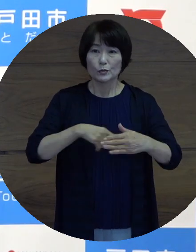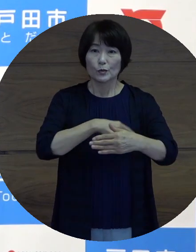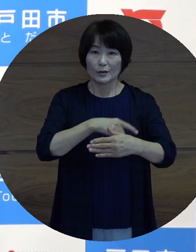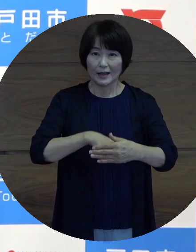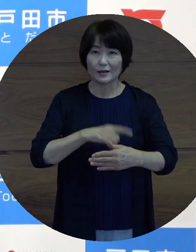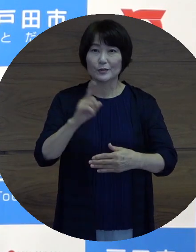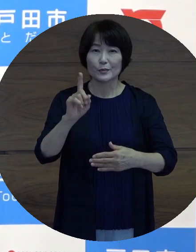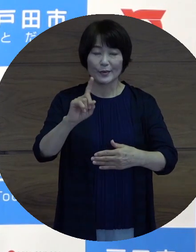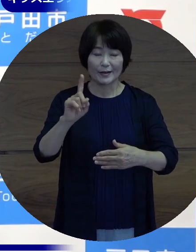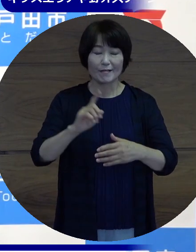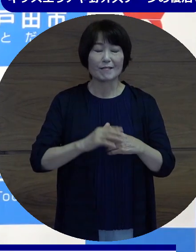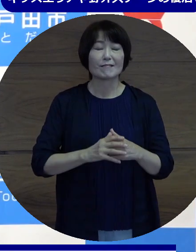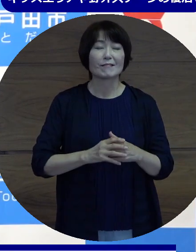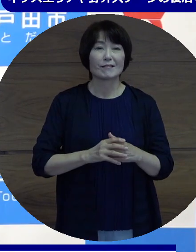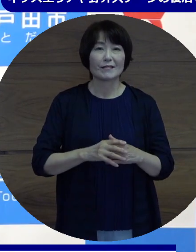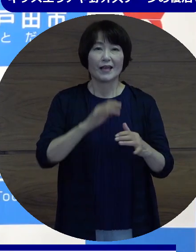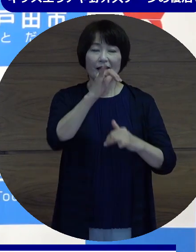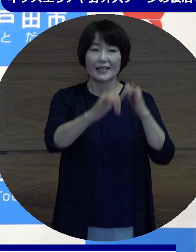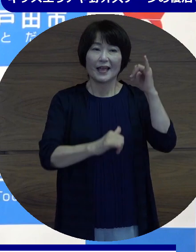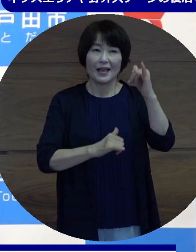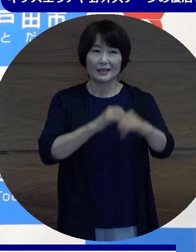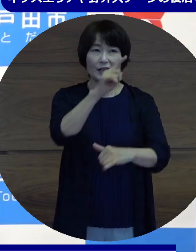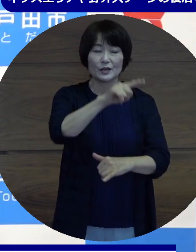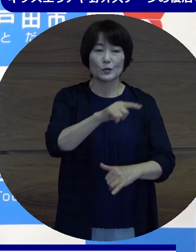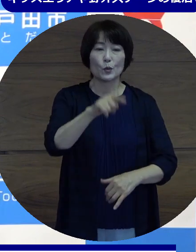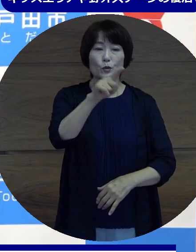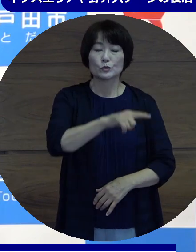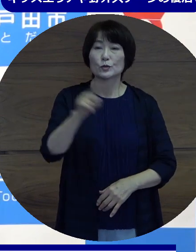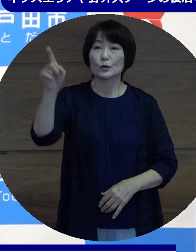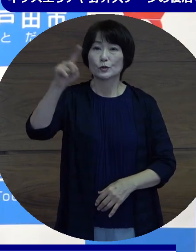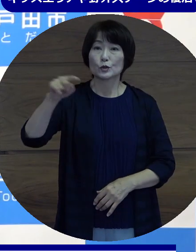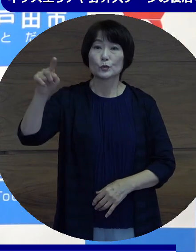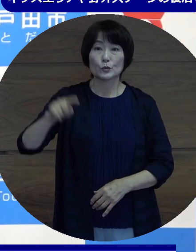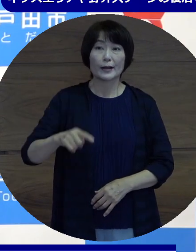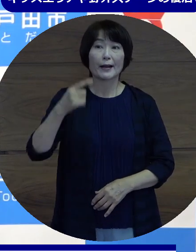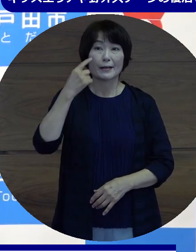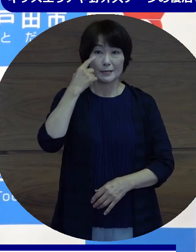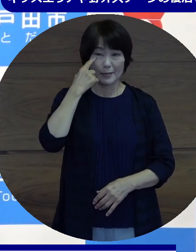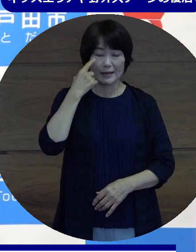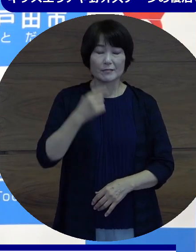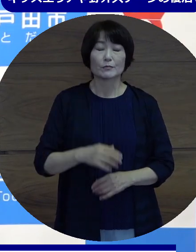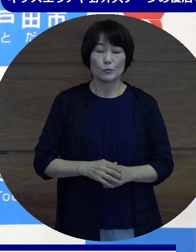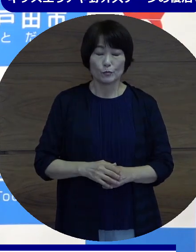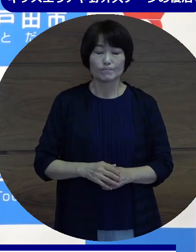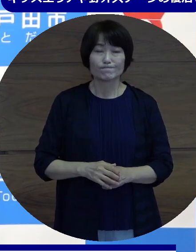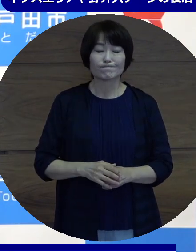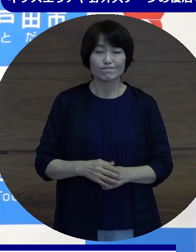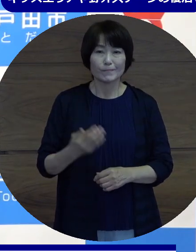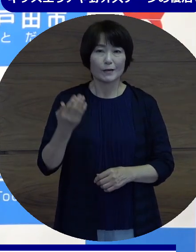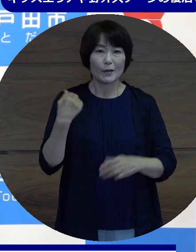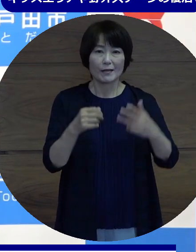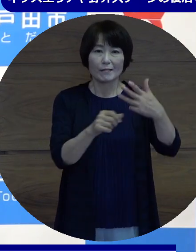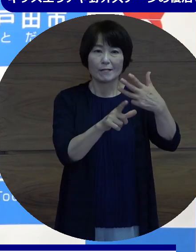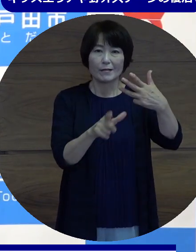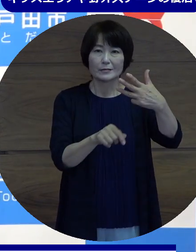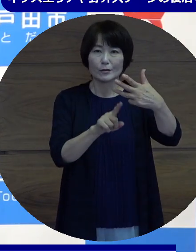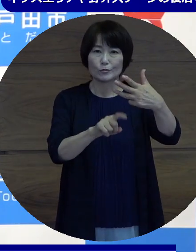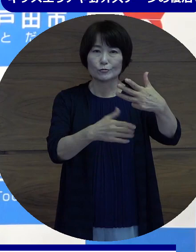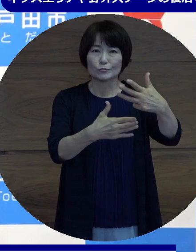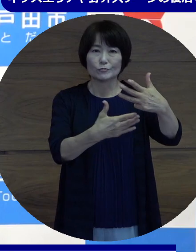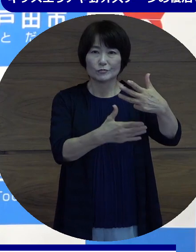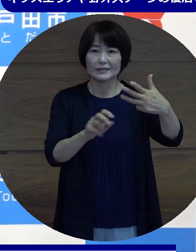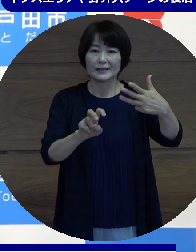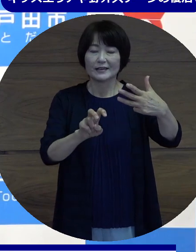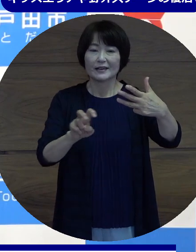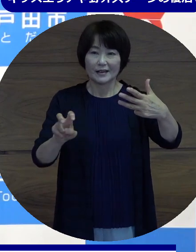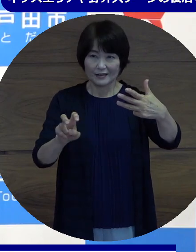は、第49回目となりました8月19日20日に行われた戸田ふるさと祭